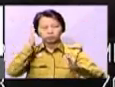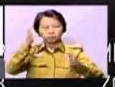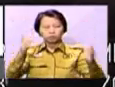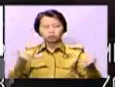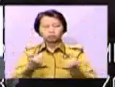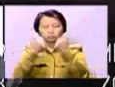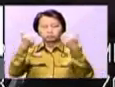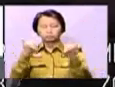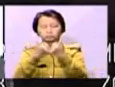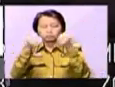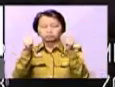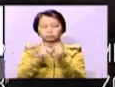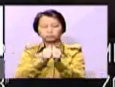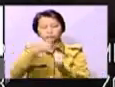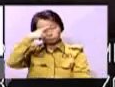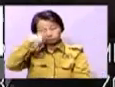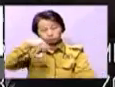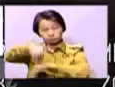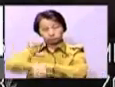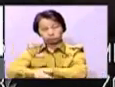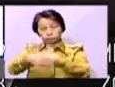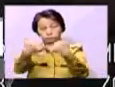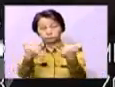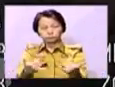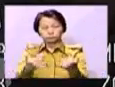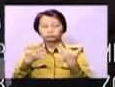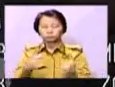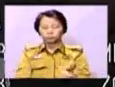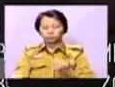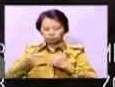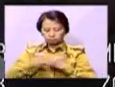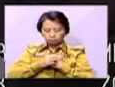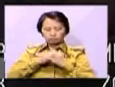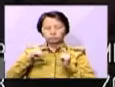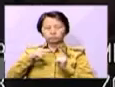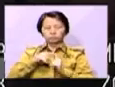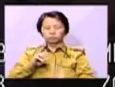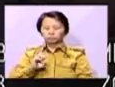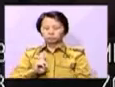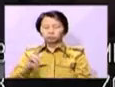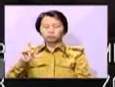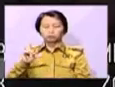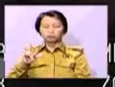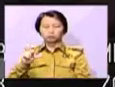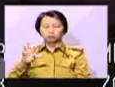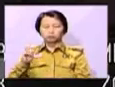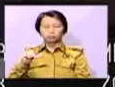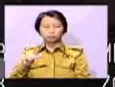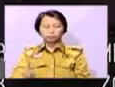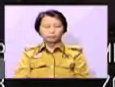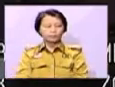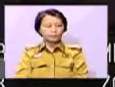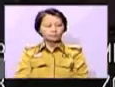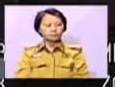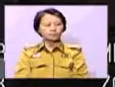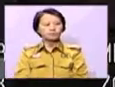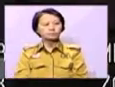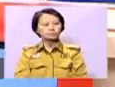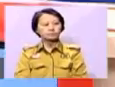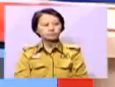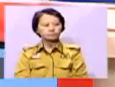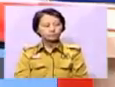dengan lawannya Thailand pada malam ini. Untuk itu, kembali semula ke studio bersama Ivan dan juga Farhatu. Silakan.